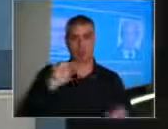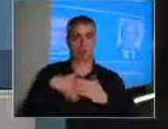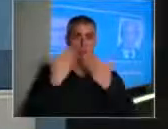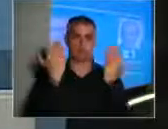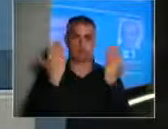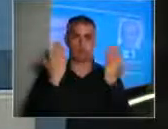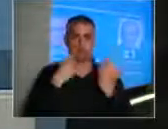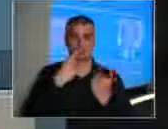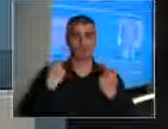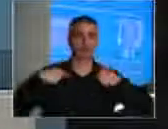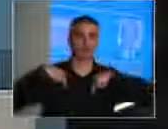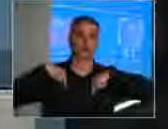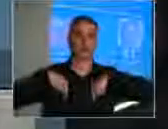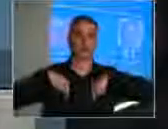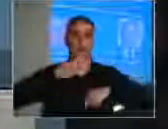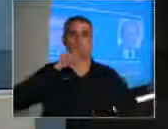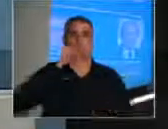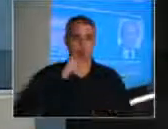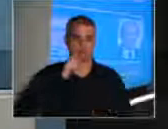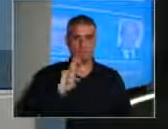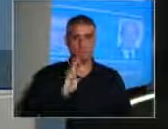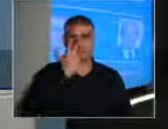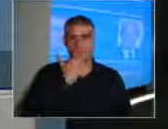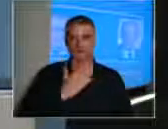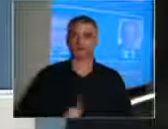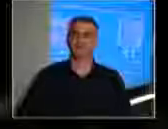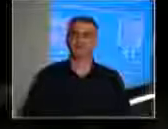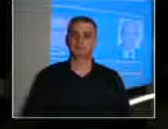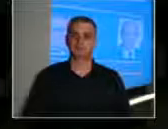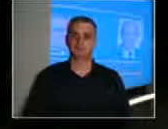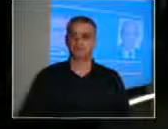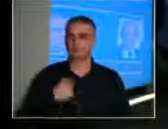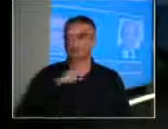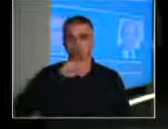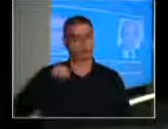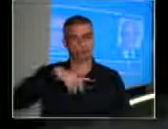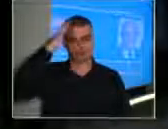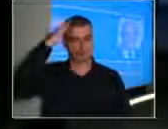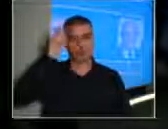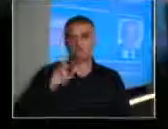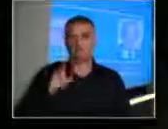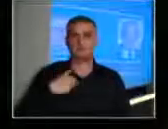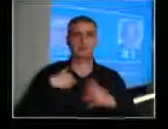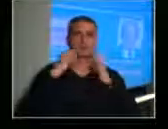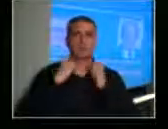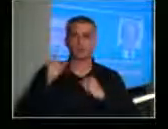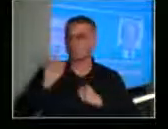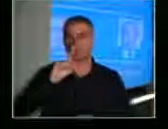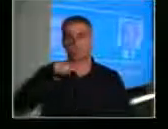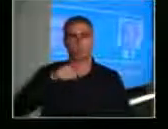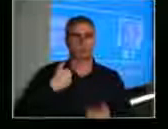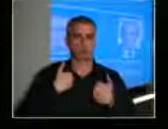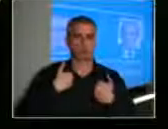בבוקר יושב ראש כחול לבן בני גנץ. אני לא פוסל את נפתלי בנט כאדם, אני בטוח שגם הוא לא פוסל